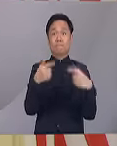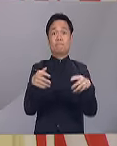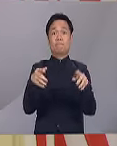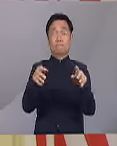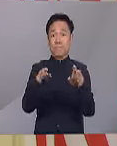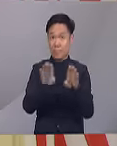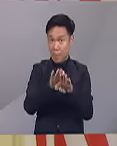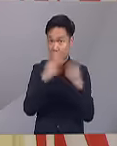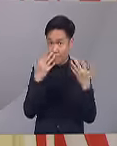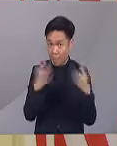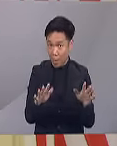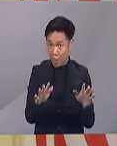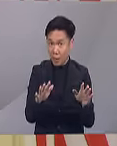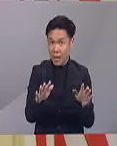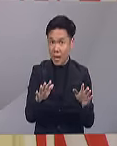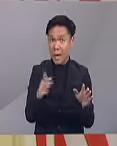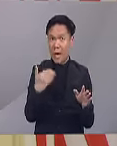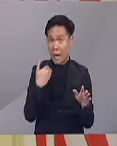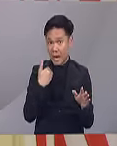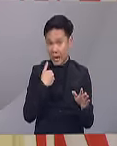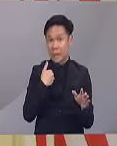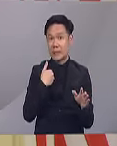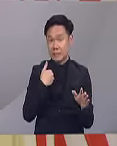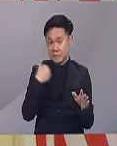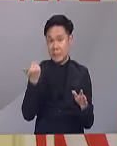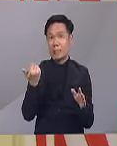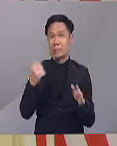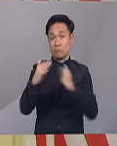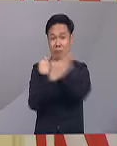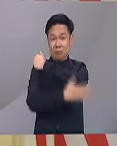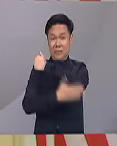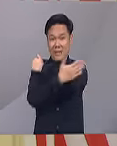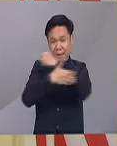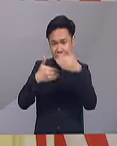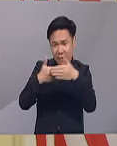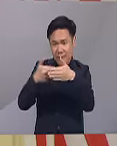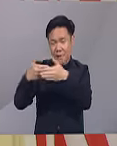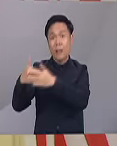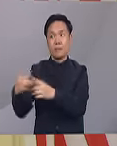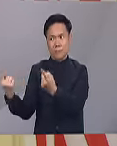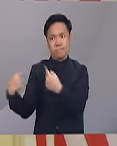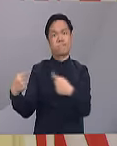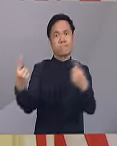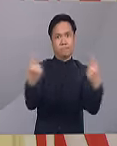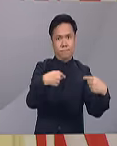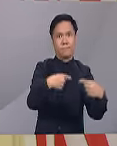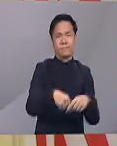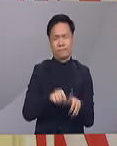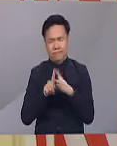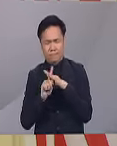kalangan parti daripada negara-negara yang berhampiran kita, mereka akan datang semula. Terutamanya